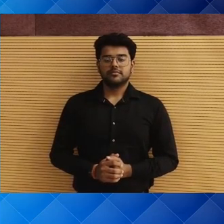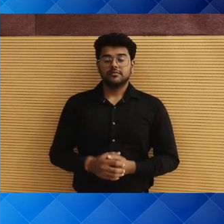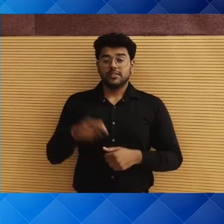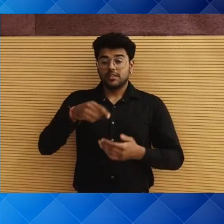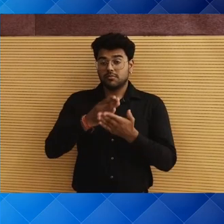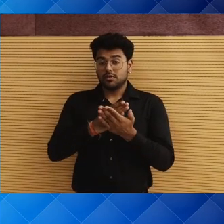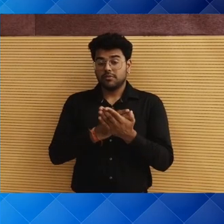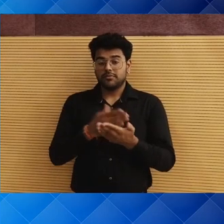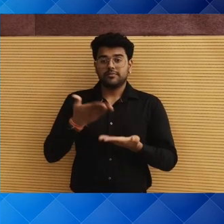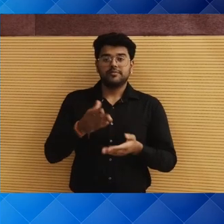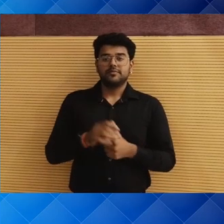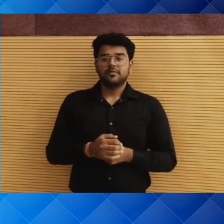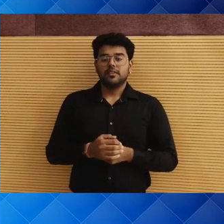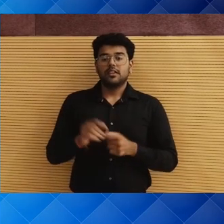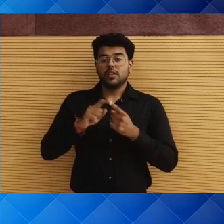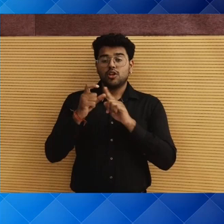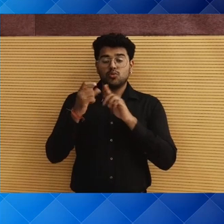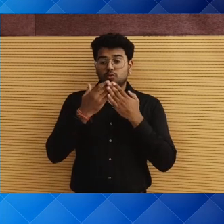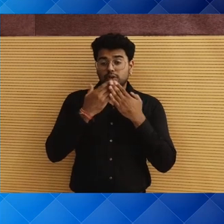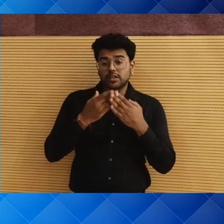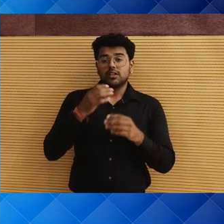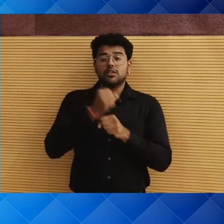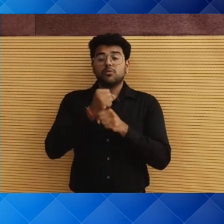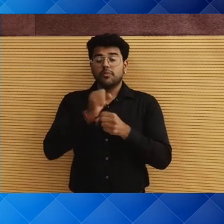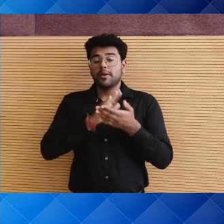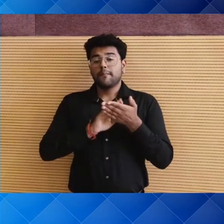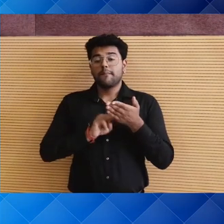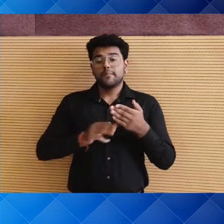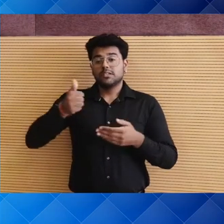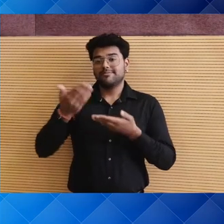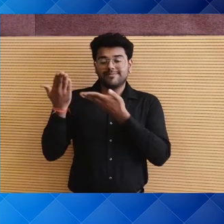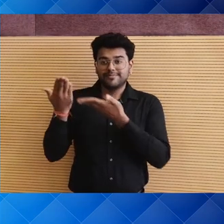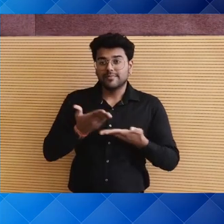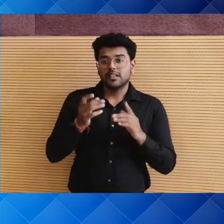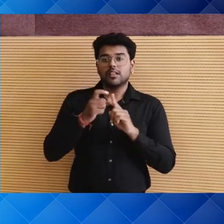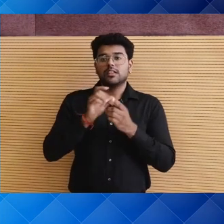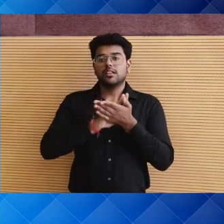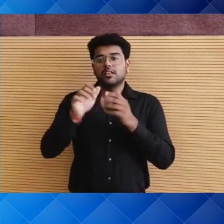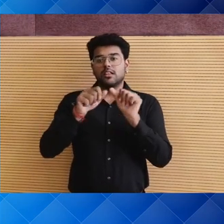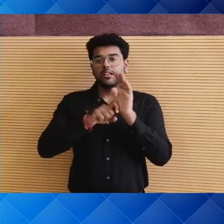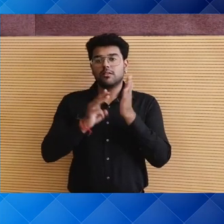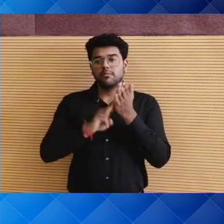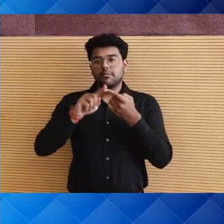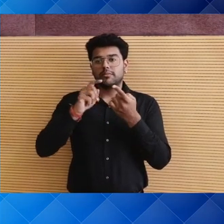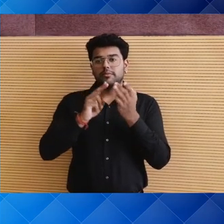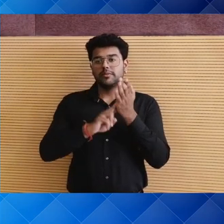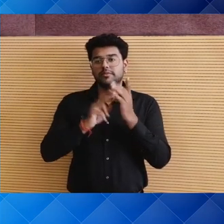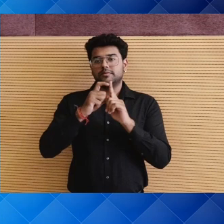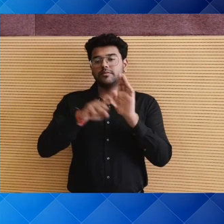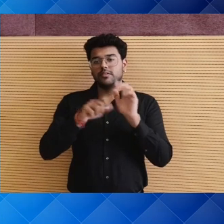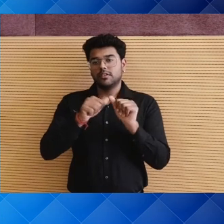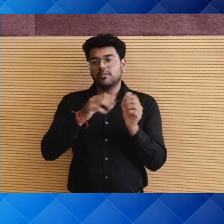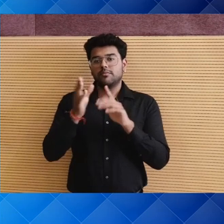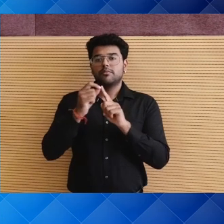कार्यक्रम में अब मैं माननीय शिक्षा मंत्री भारत सरकार श्री धर्मेंद्र प्रधान जी से विनम्र आग्रह करूंगा कि अपने मंतव्य से हम सबको